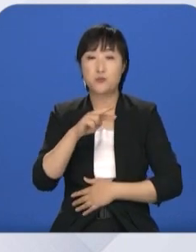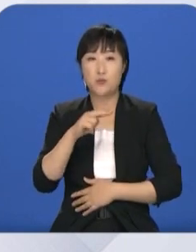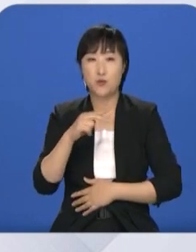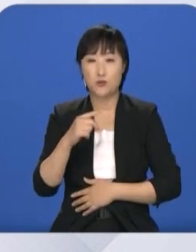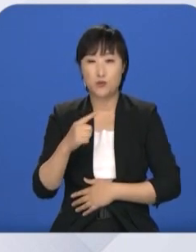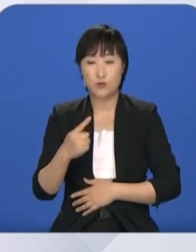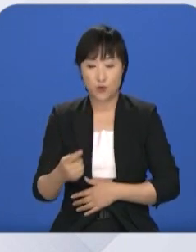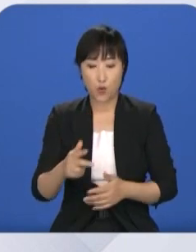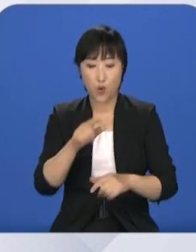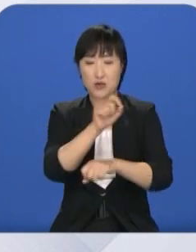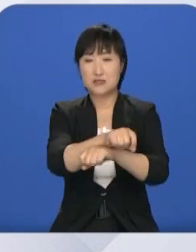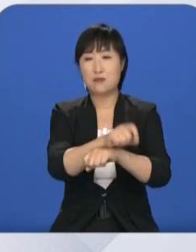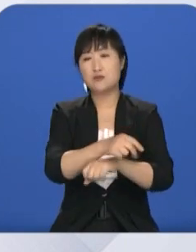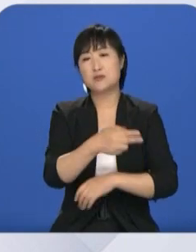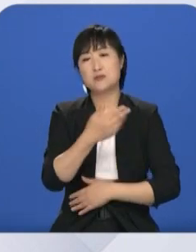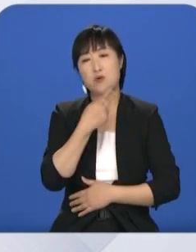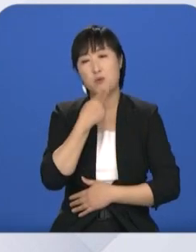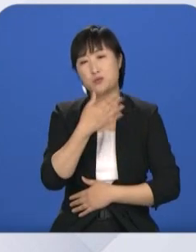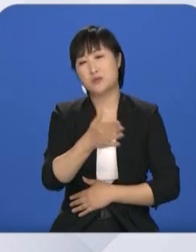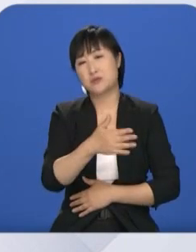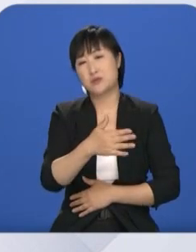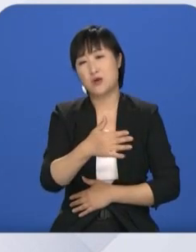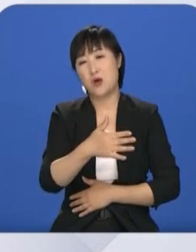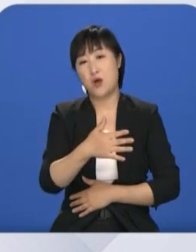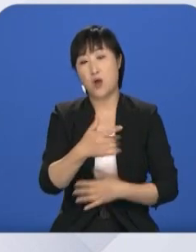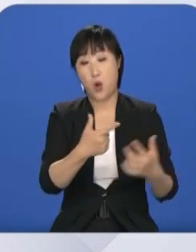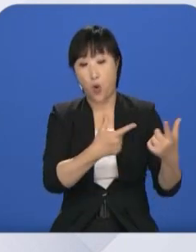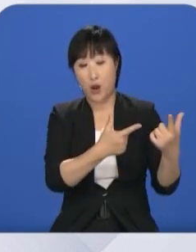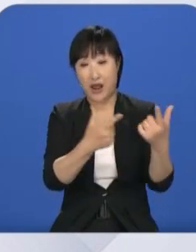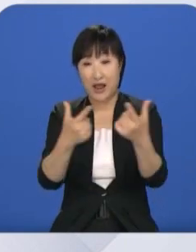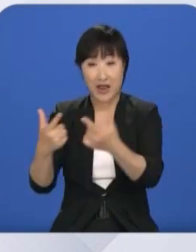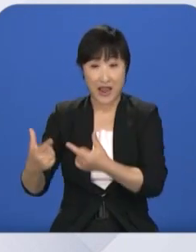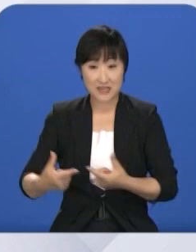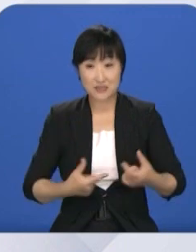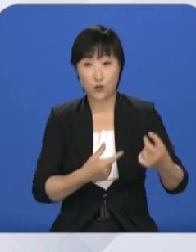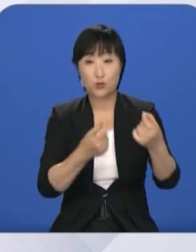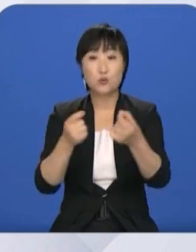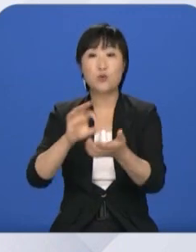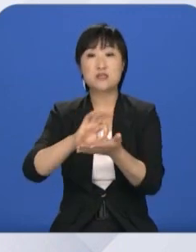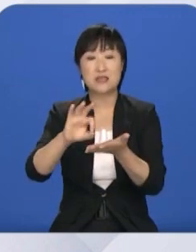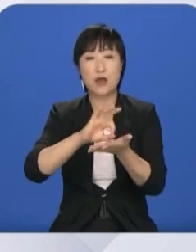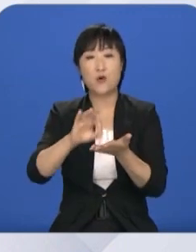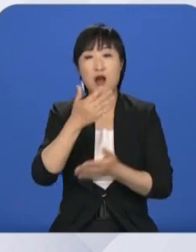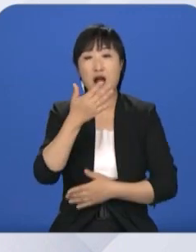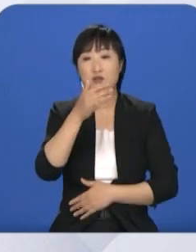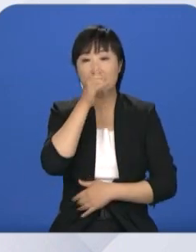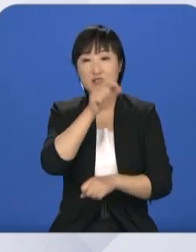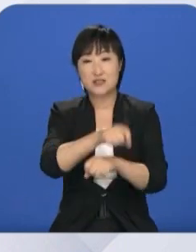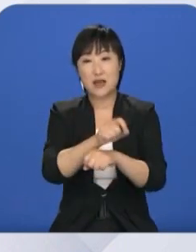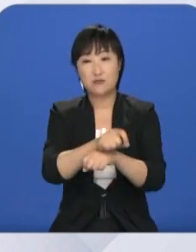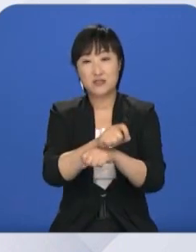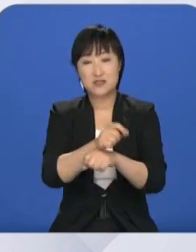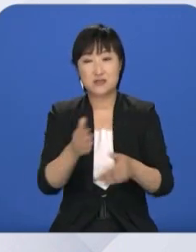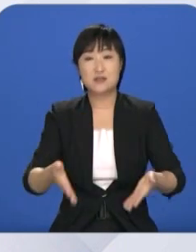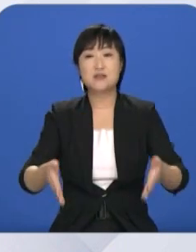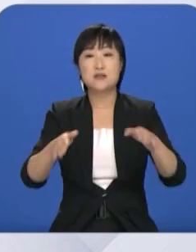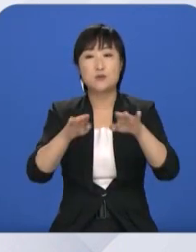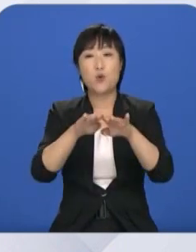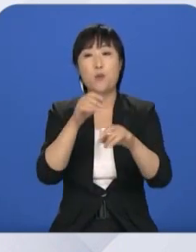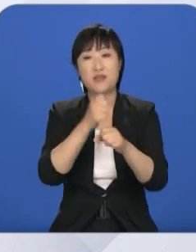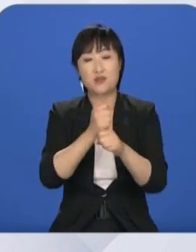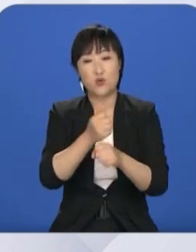그 사무실이었거든요. 그 공유 사무실을 운영해서 청년들이 창업 좋은 아이템만 있으면